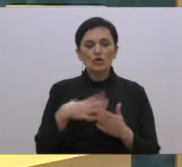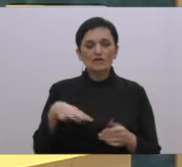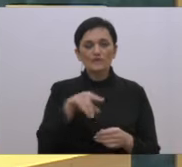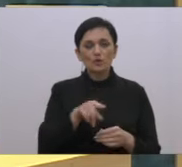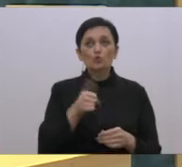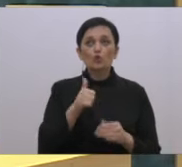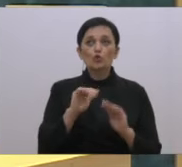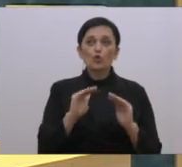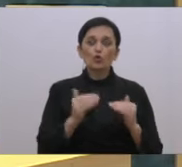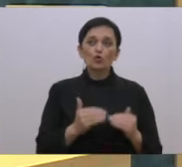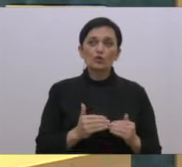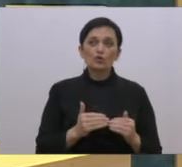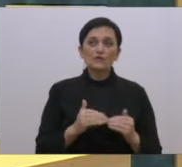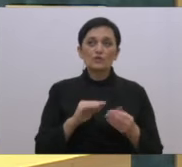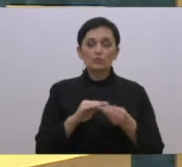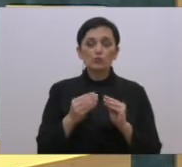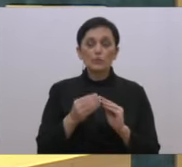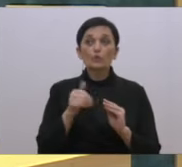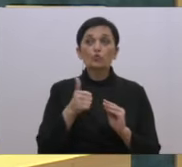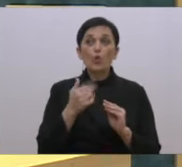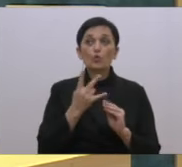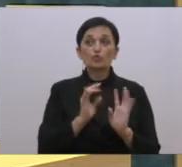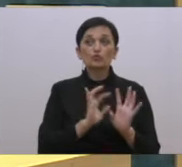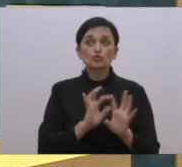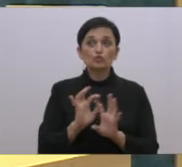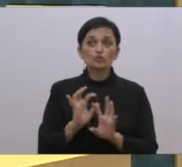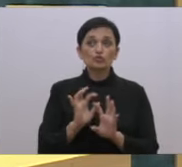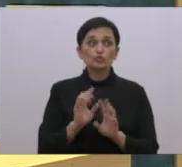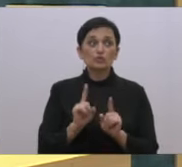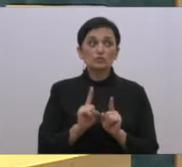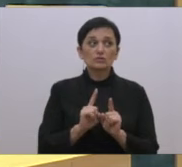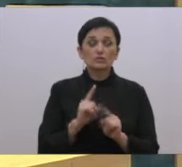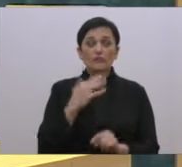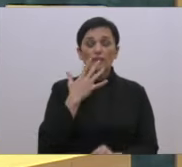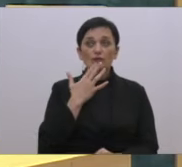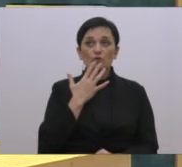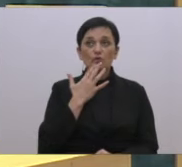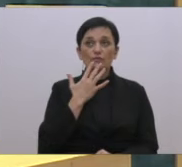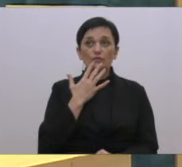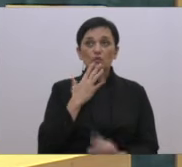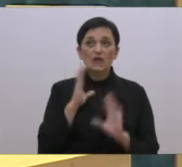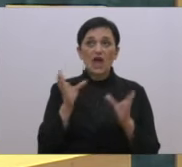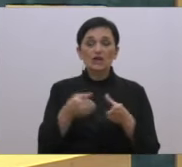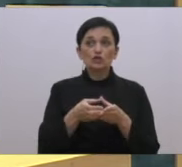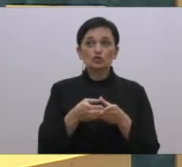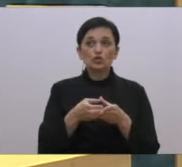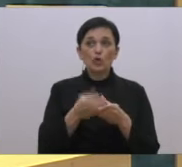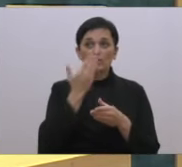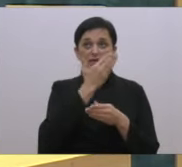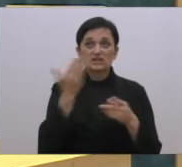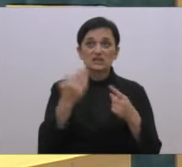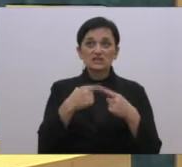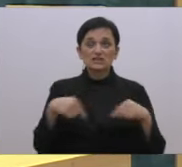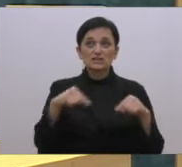უნდა შევამციროთ ეს გამოწვევები და როგორ უნდა უზრუნველყოთ მათ შორის ეროვნული ერთობა